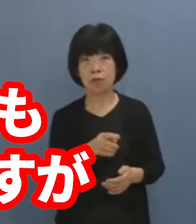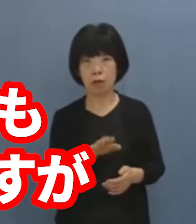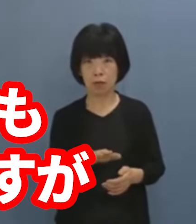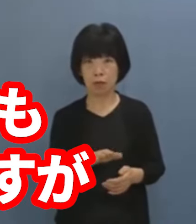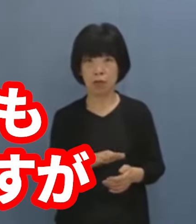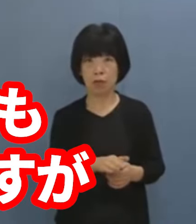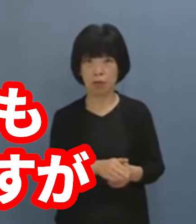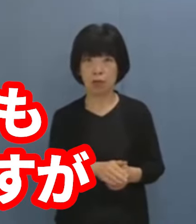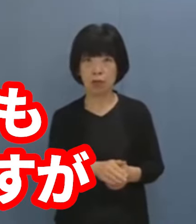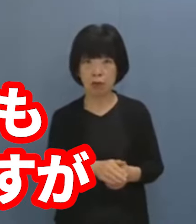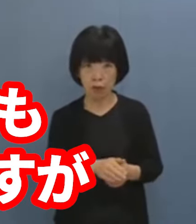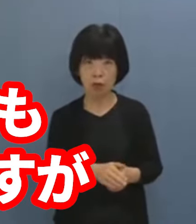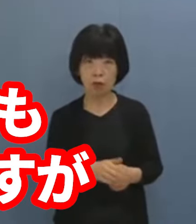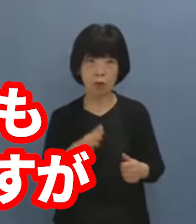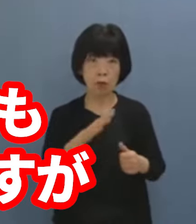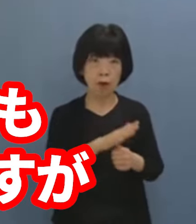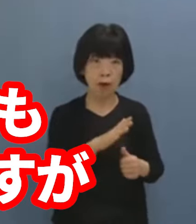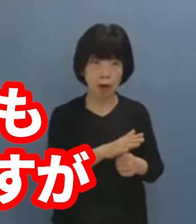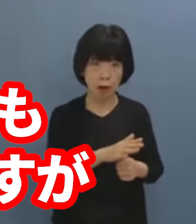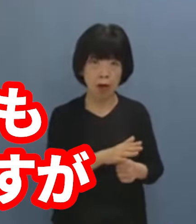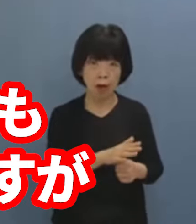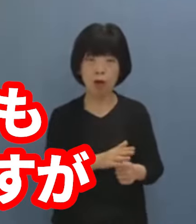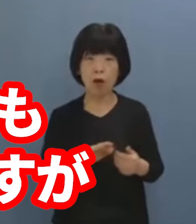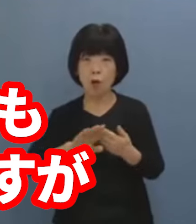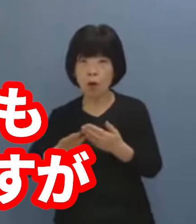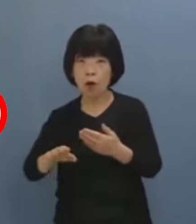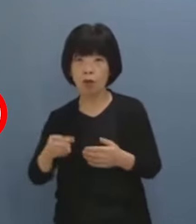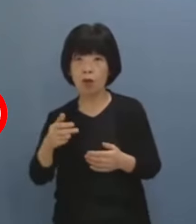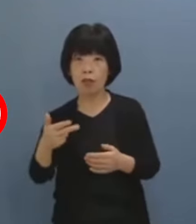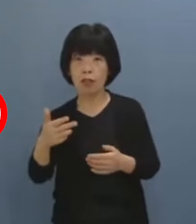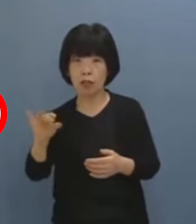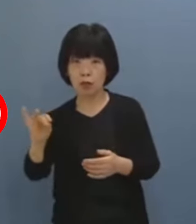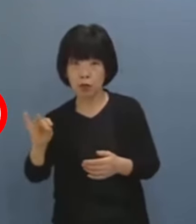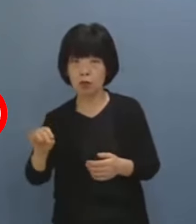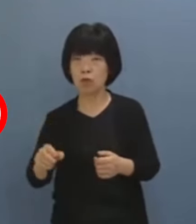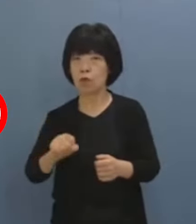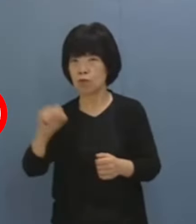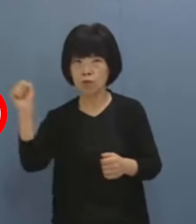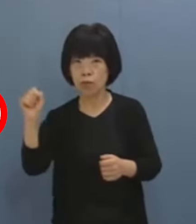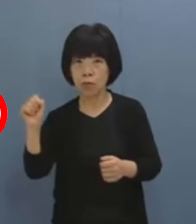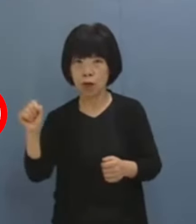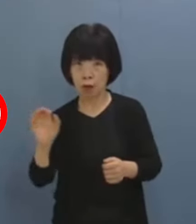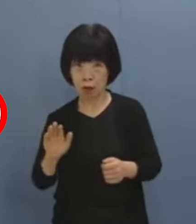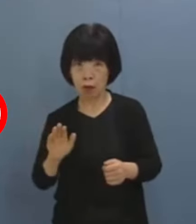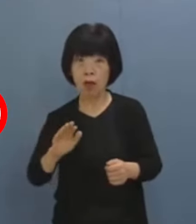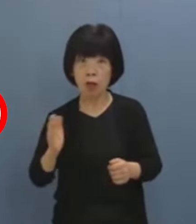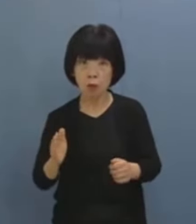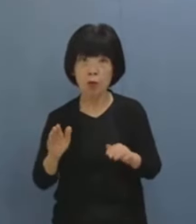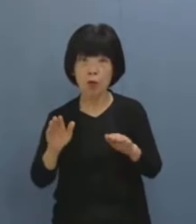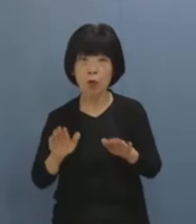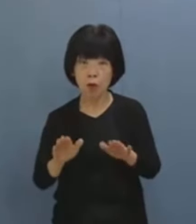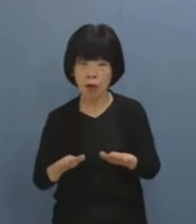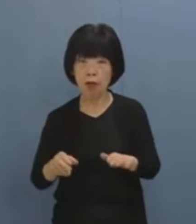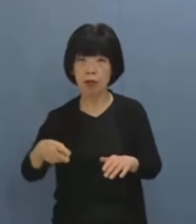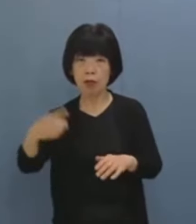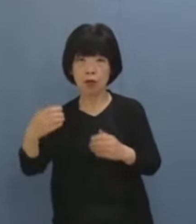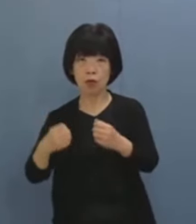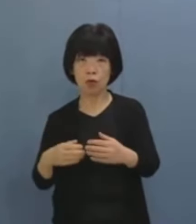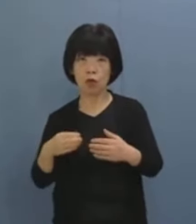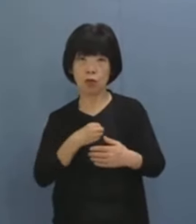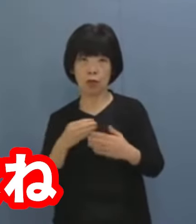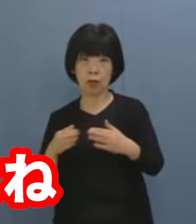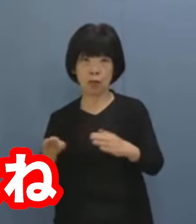にしてこの事実関係についても否定されてきたと思いますが、今回の百条委員会の調査を含めて事実が一